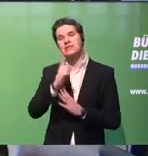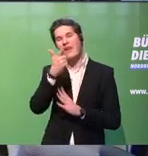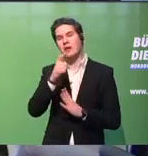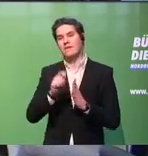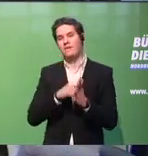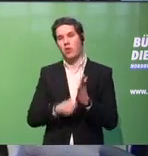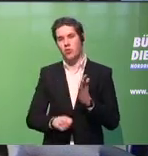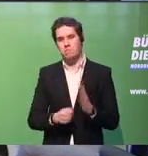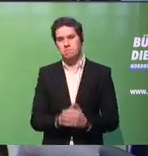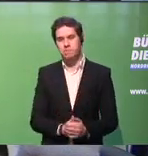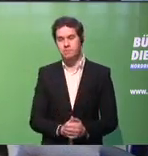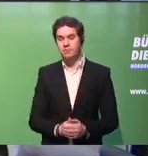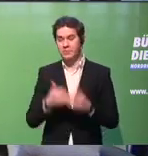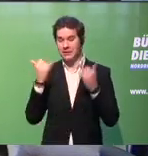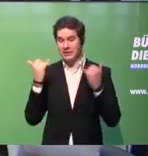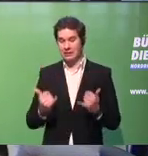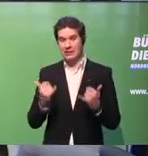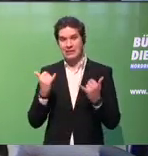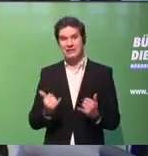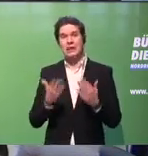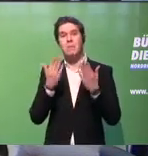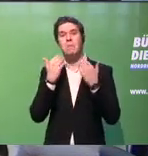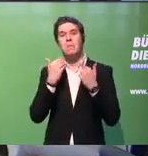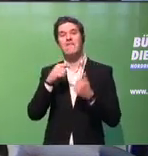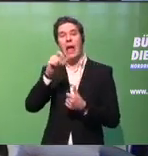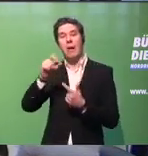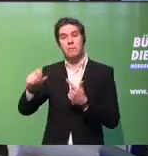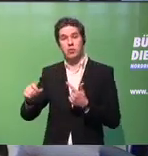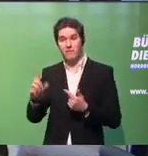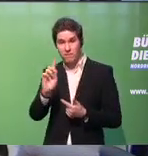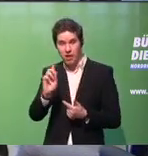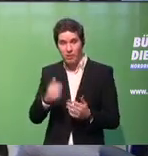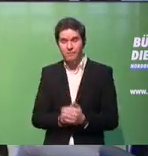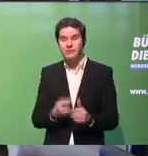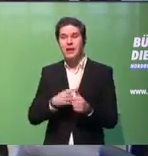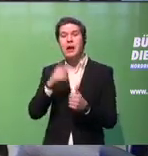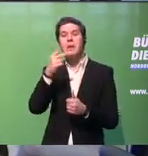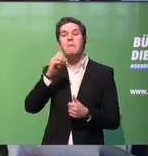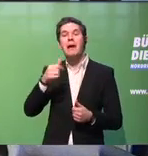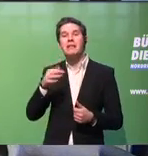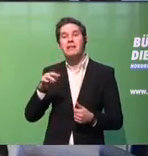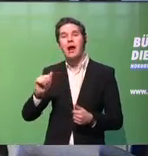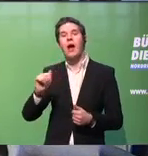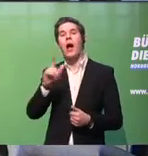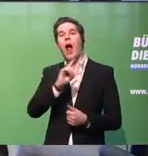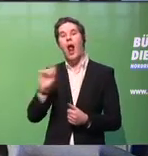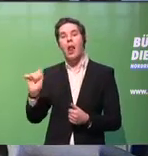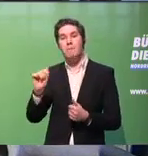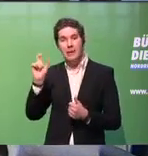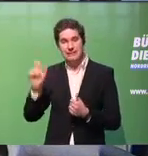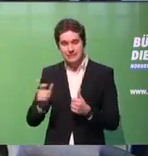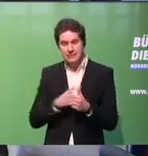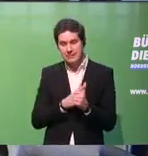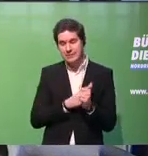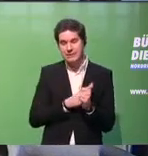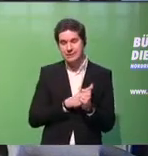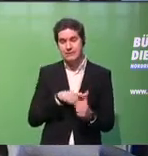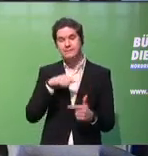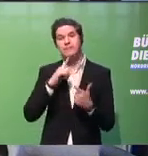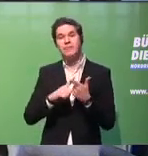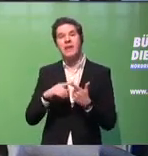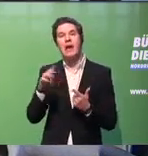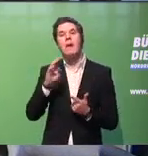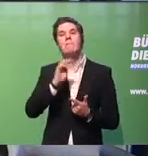Votum. Hier liegen uns Bewerbungen vor von Peter Alberts, von